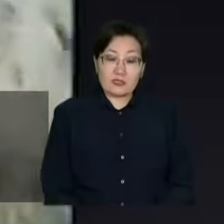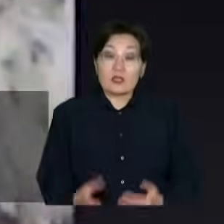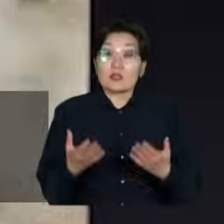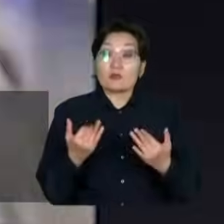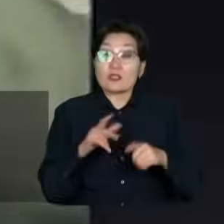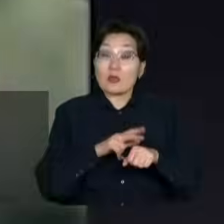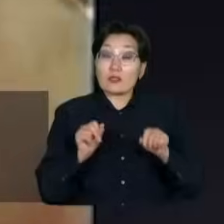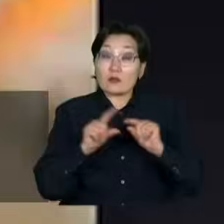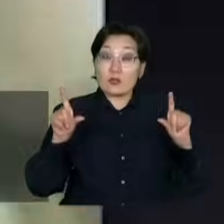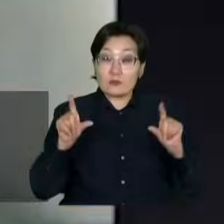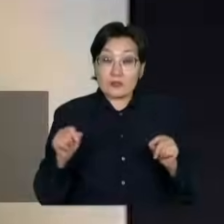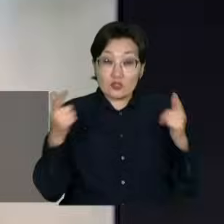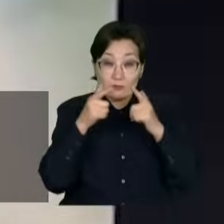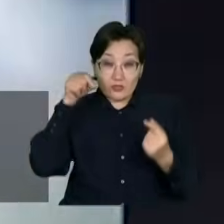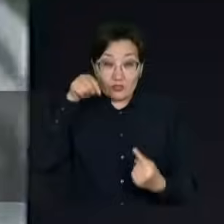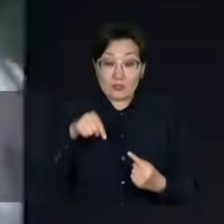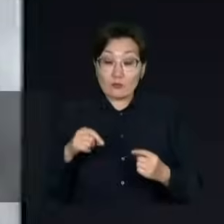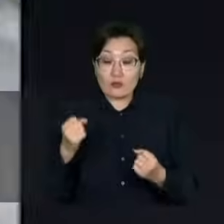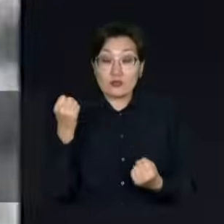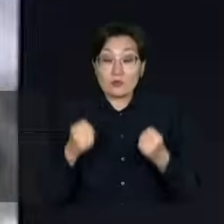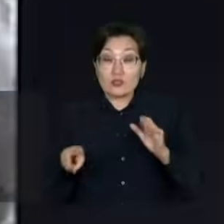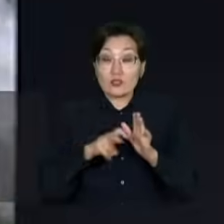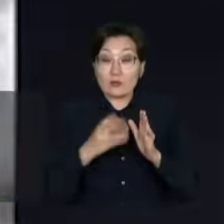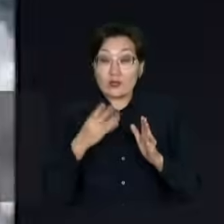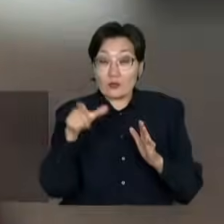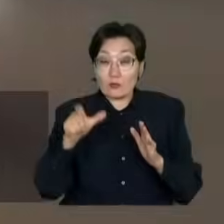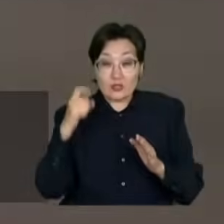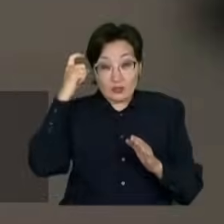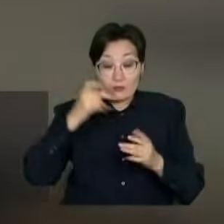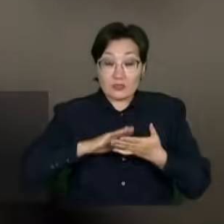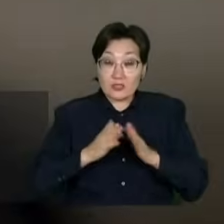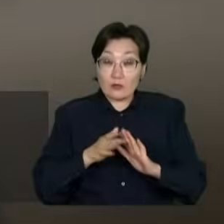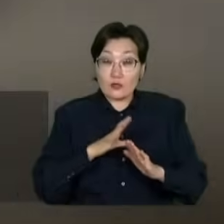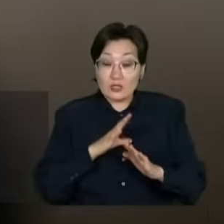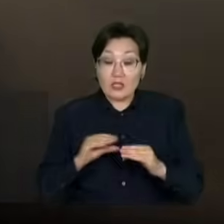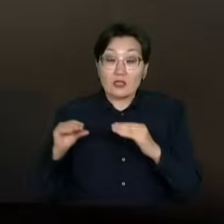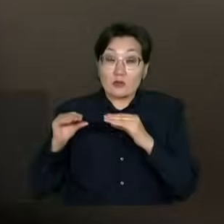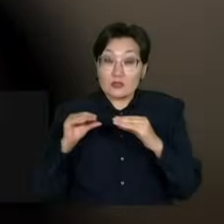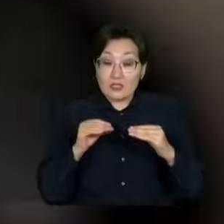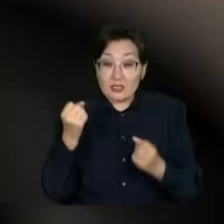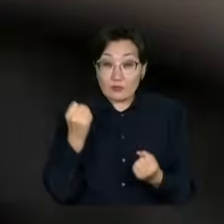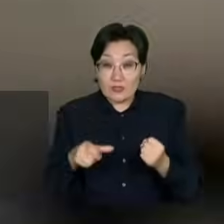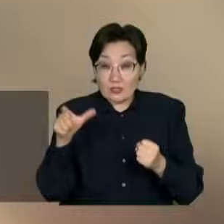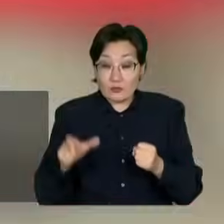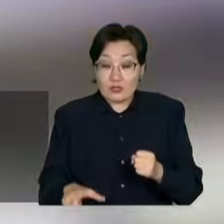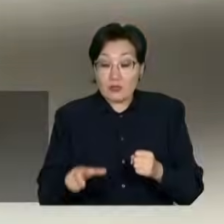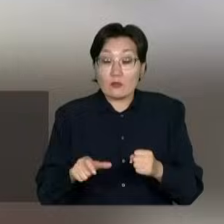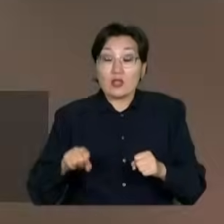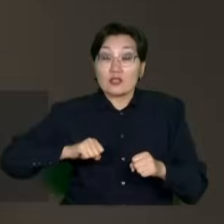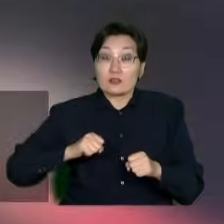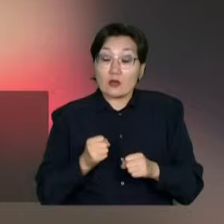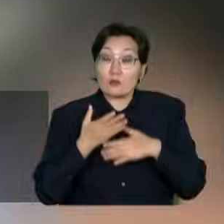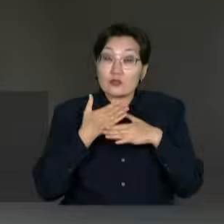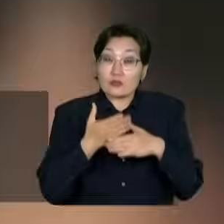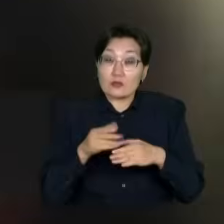Сондай-ақ полиция департаментінің мәліметінше көліктегі төрт жолаушыда масан күйде болған. Ал темір тұлпар тізгініндегі азамат жолдастарының